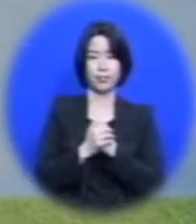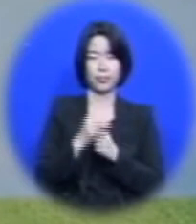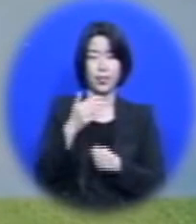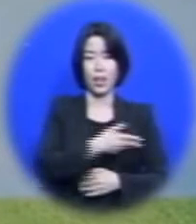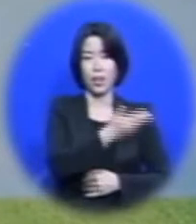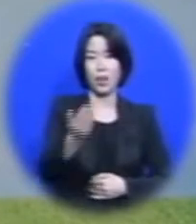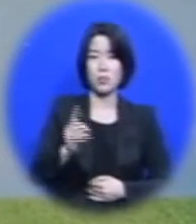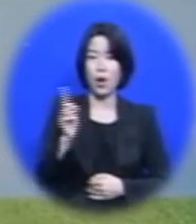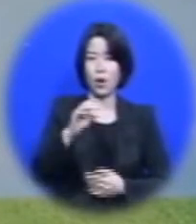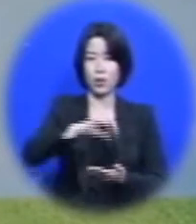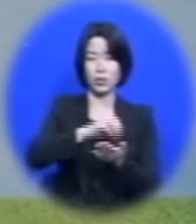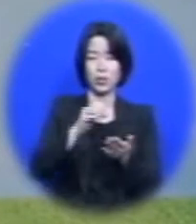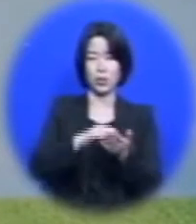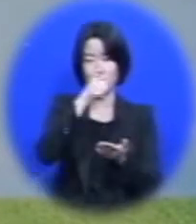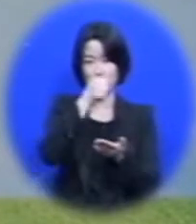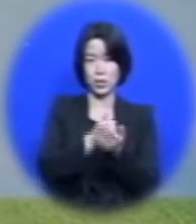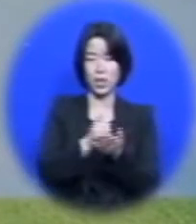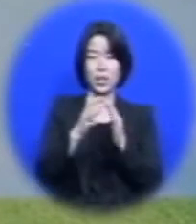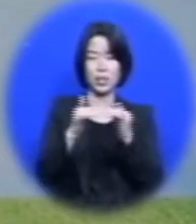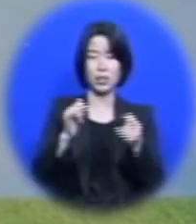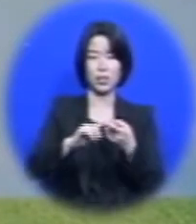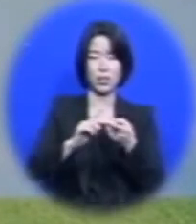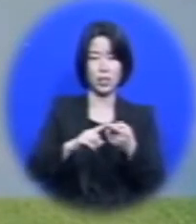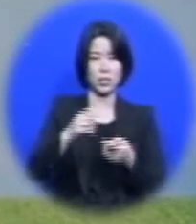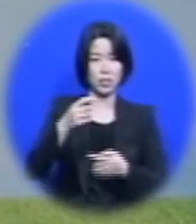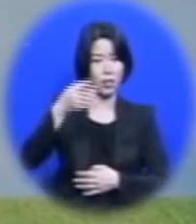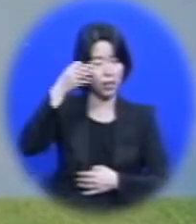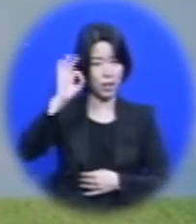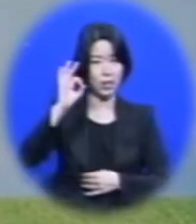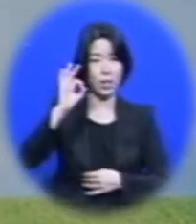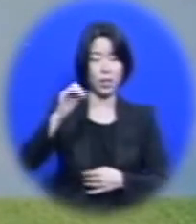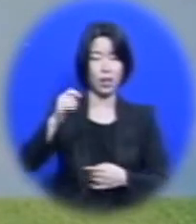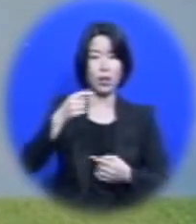여러분 어느 정도 죄인임을 깨달아야 진짜 회개한 것일까요?